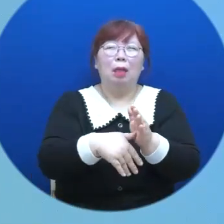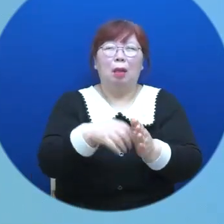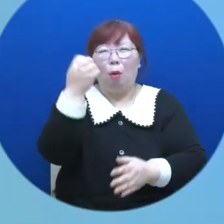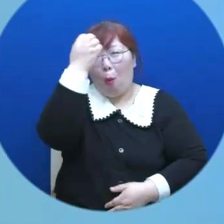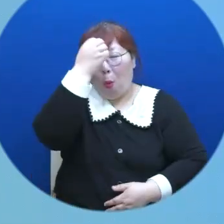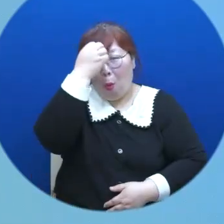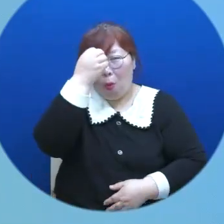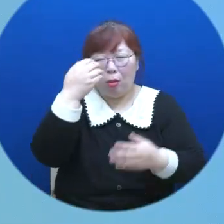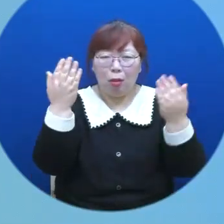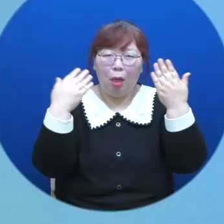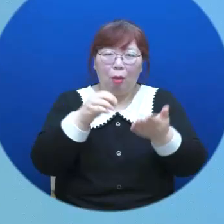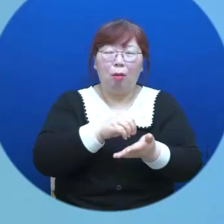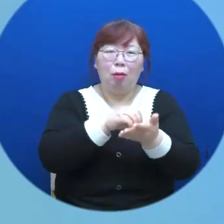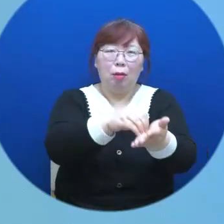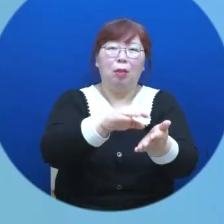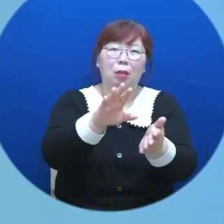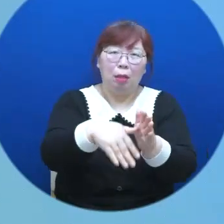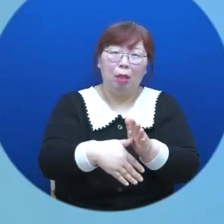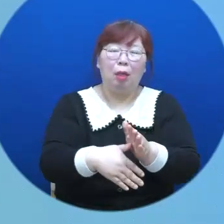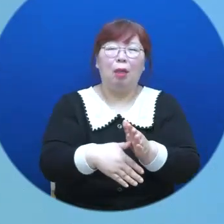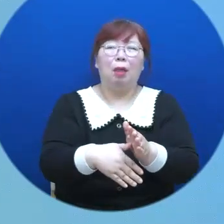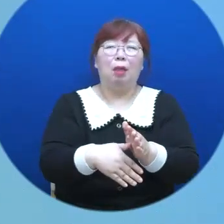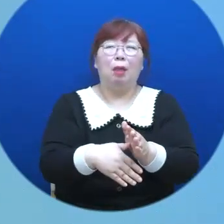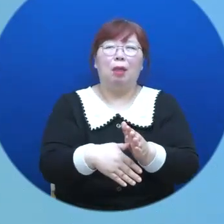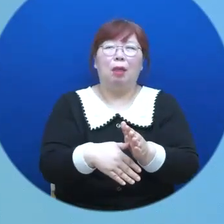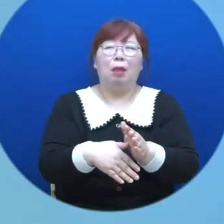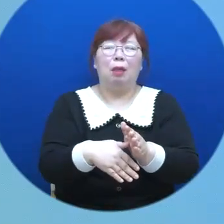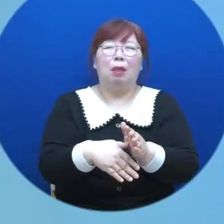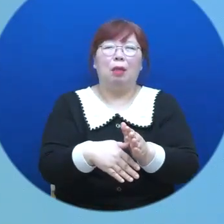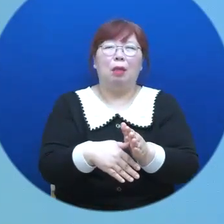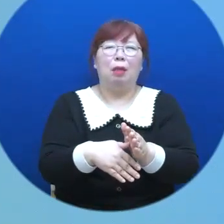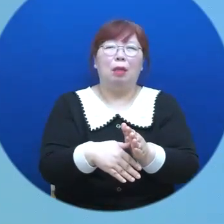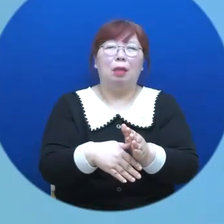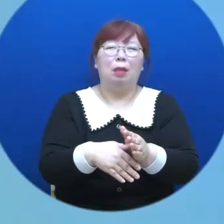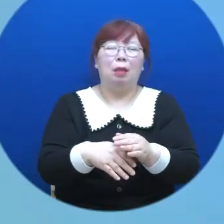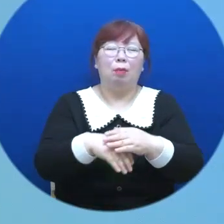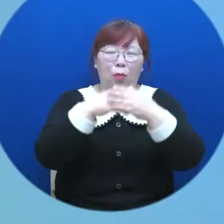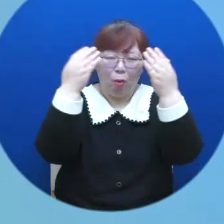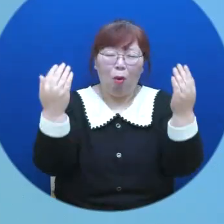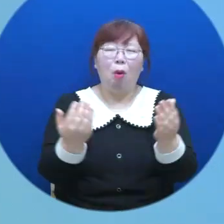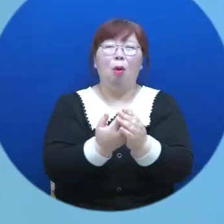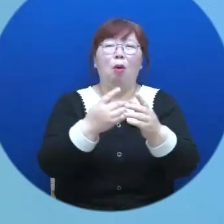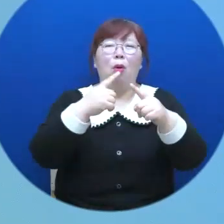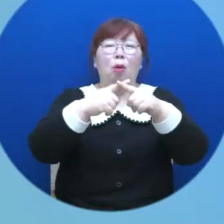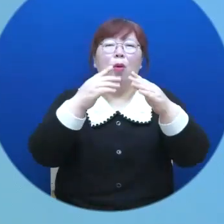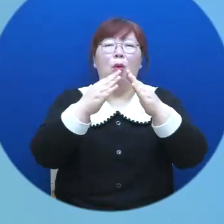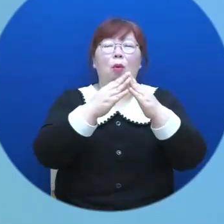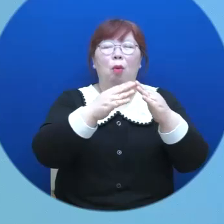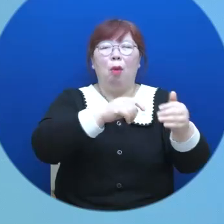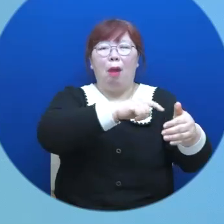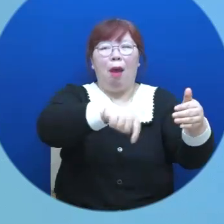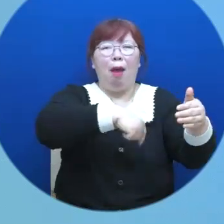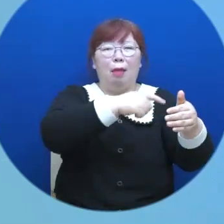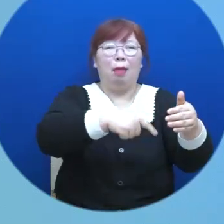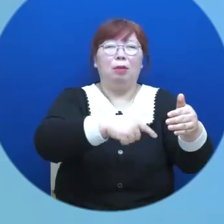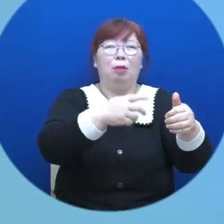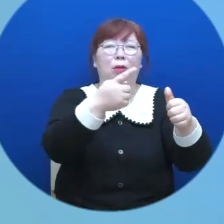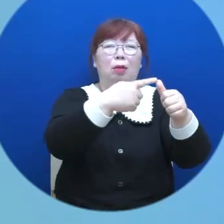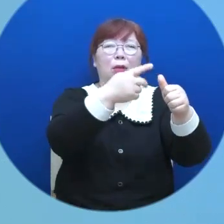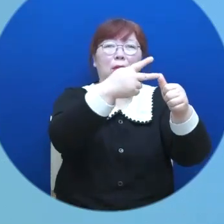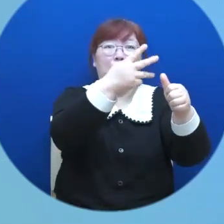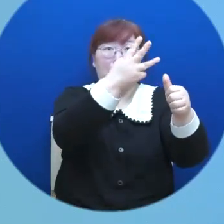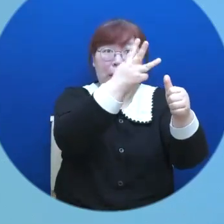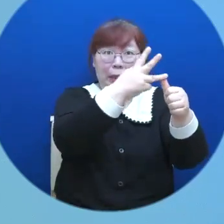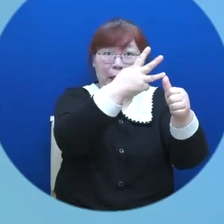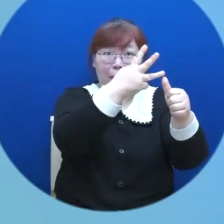고등학교 진학을 할 그때 전 교회에서 3등 정도 하는 실력을